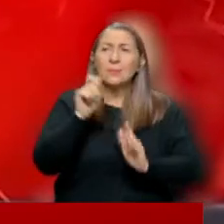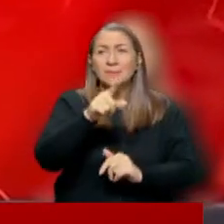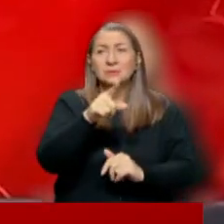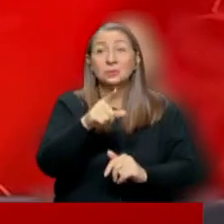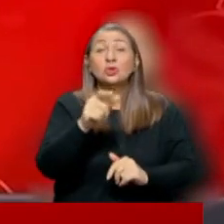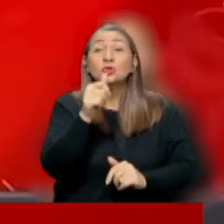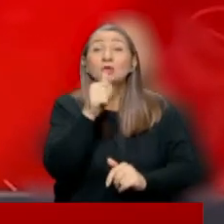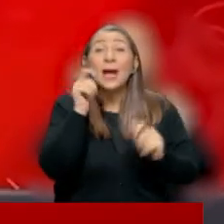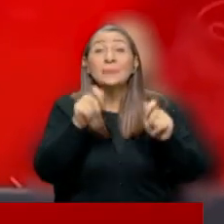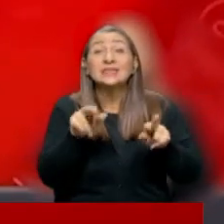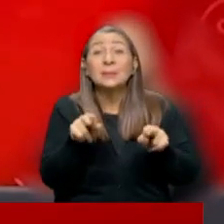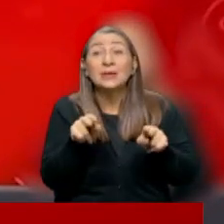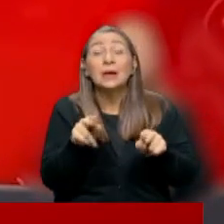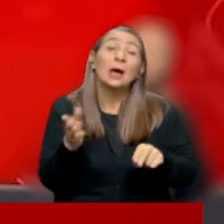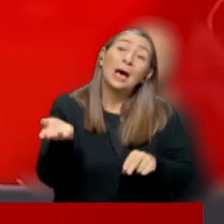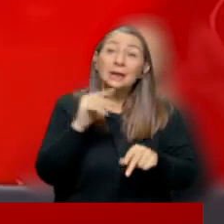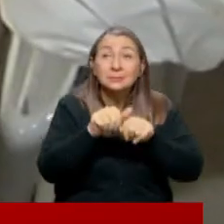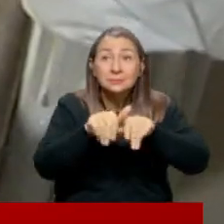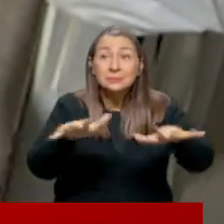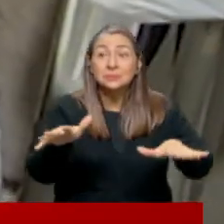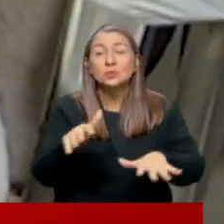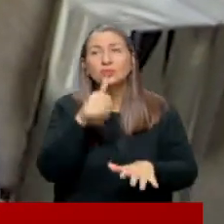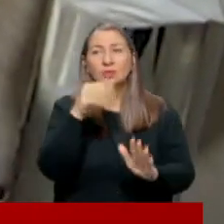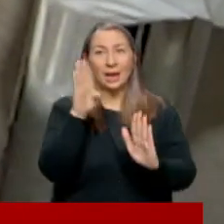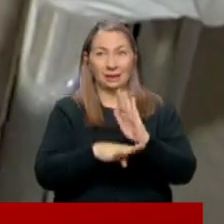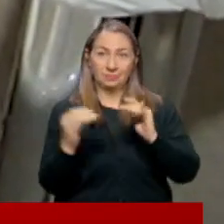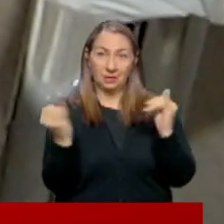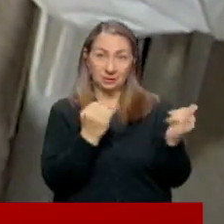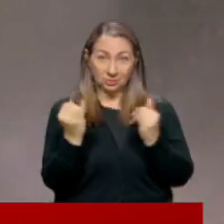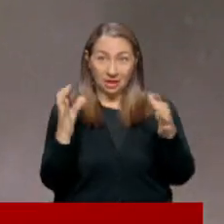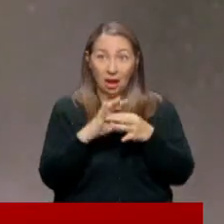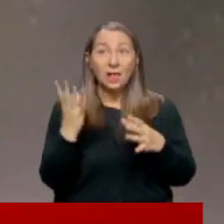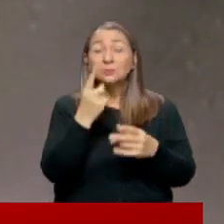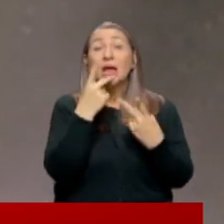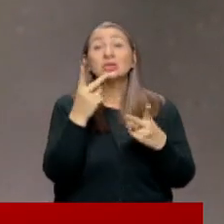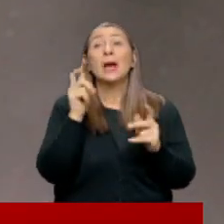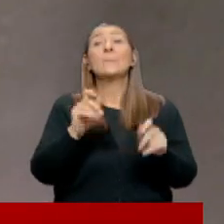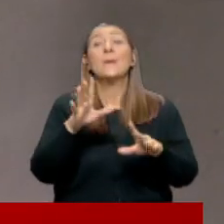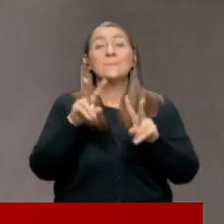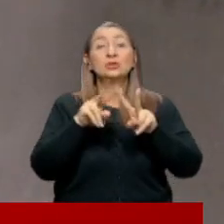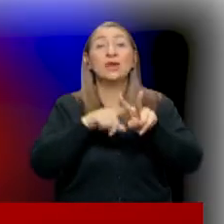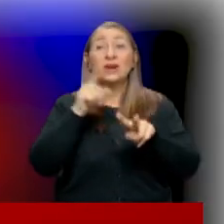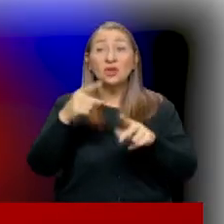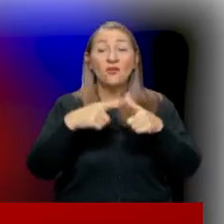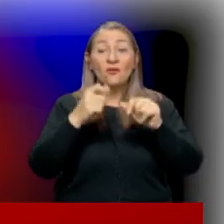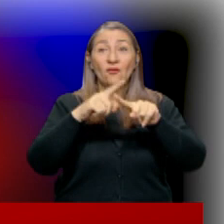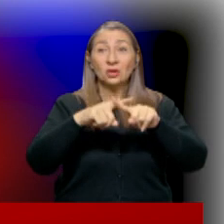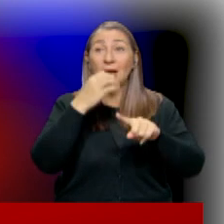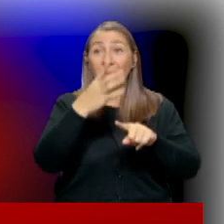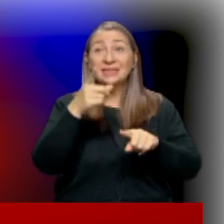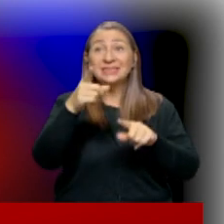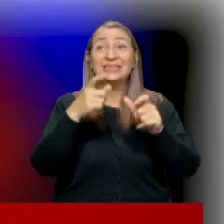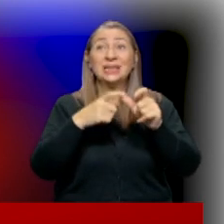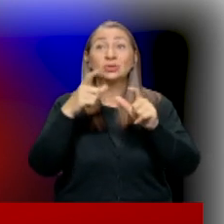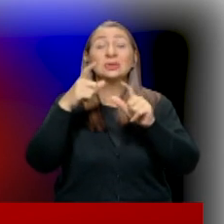suda yaptığınız gibi Hadi yayalım bunu suda indirim tartışmasına ilişkin Henüz bir açıklama yapmayan Mansur Yavaş Fox Haber ekranlarından